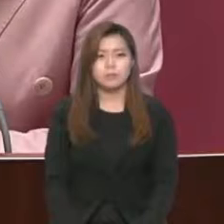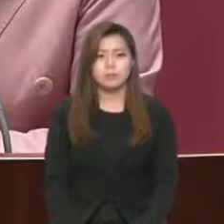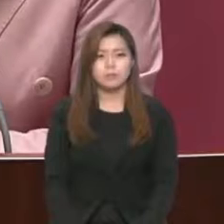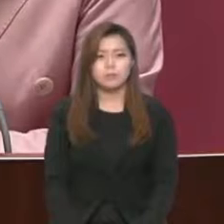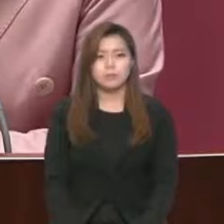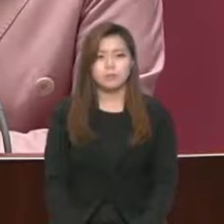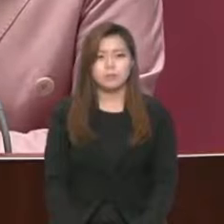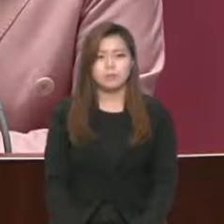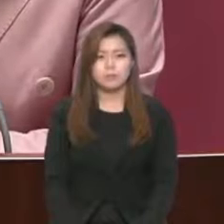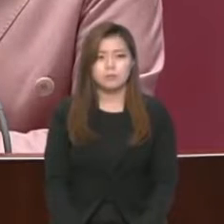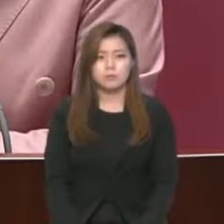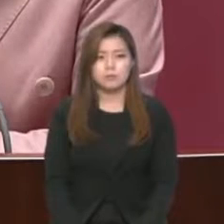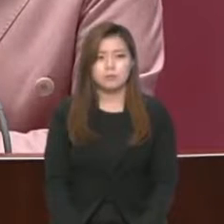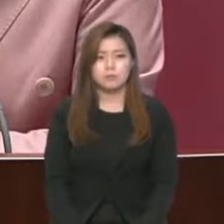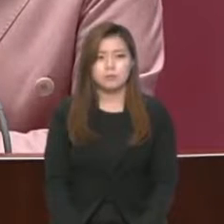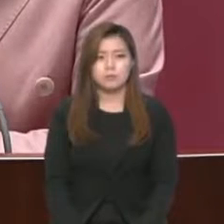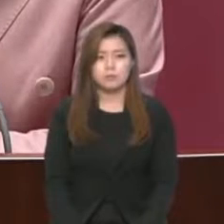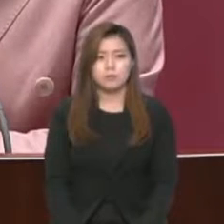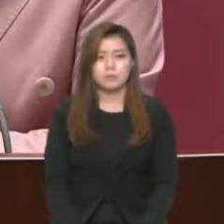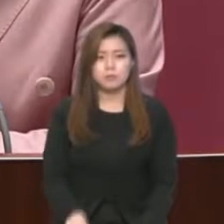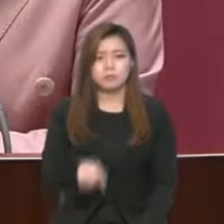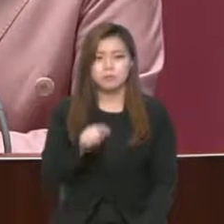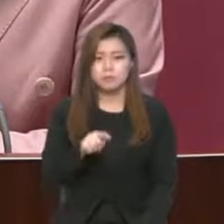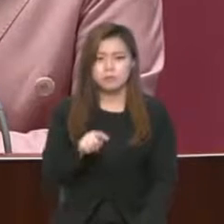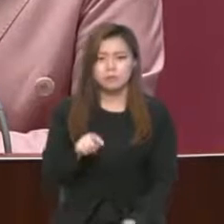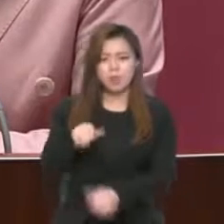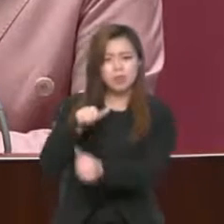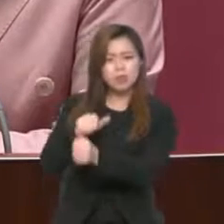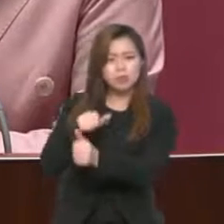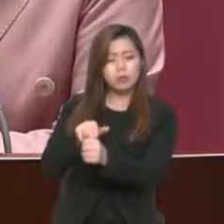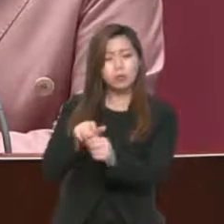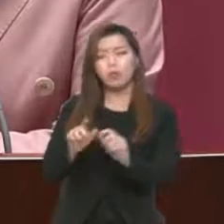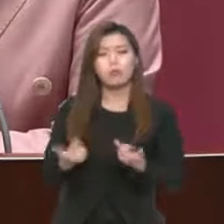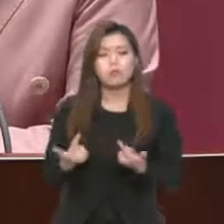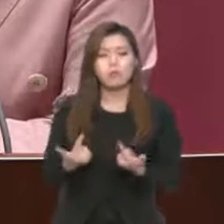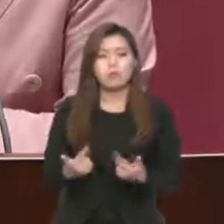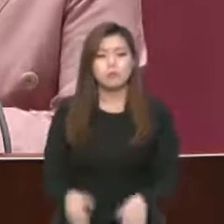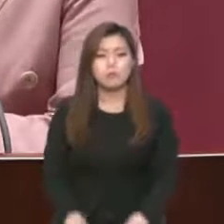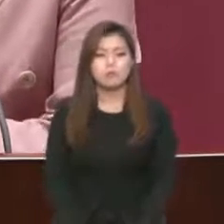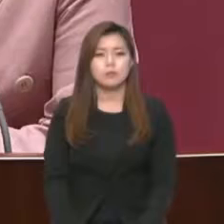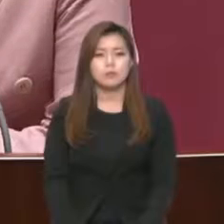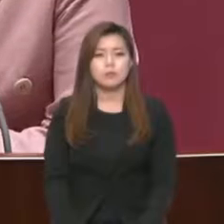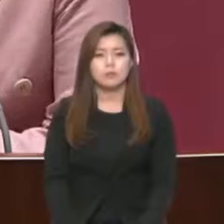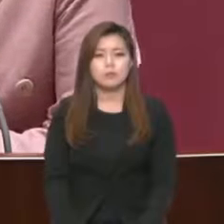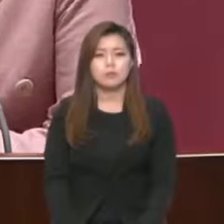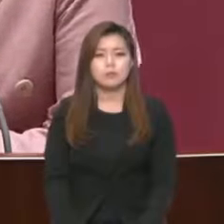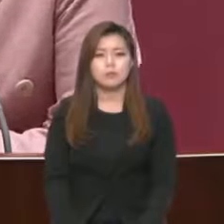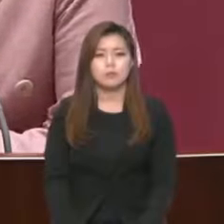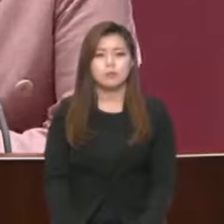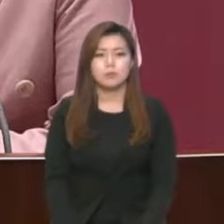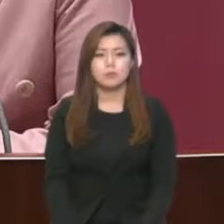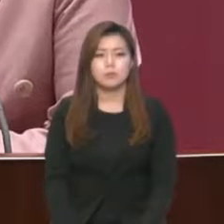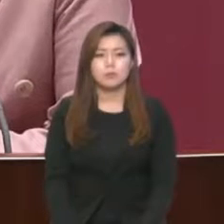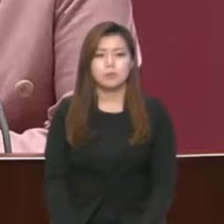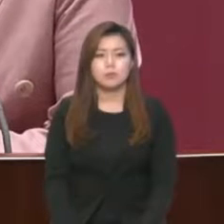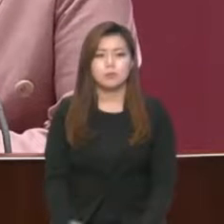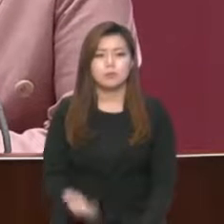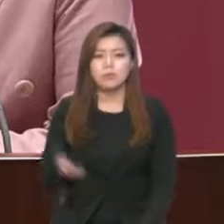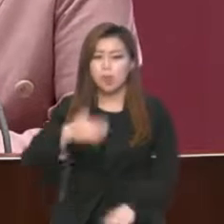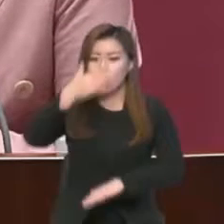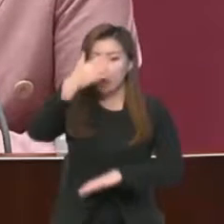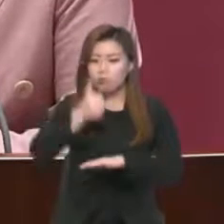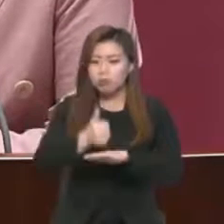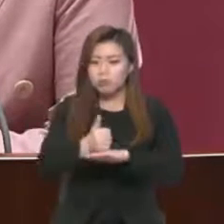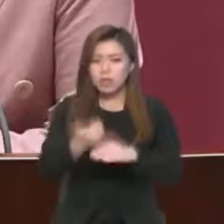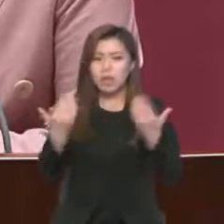근데 그거는 이제 해당 주권국이 있기 때문에 청탁의 대상이 아닌 거죠. 네, 이거. 네, 네. 그 지금. 그러나 이제 결국은 계약